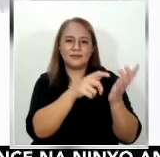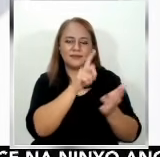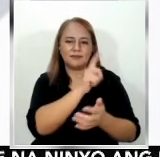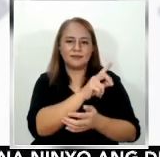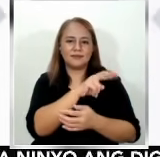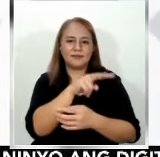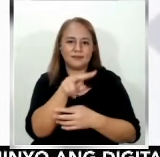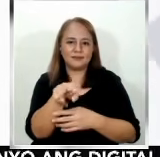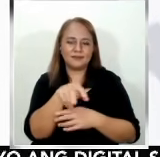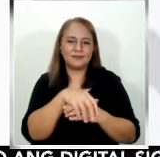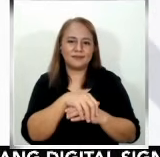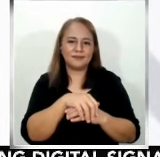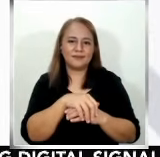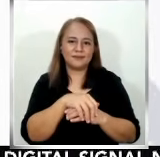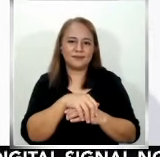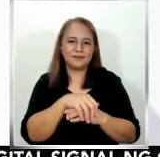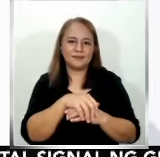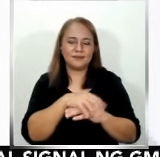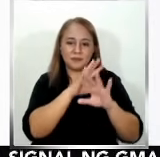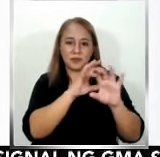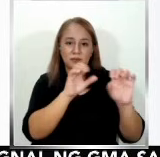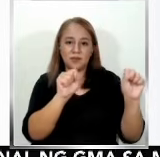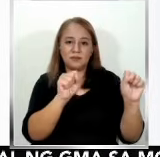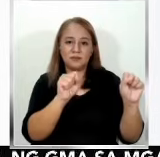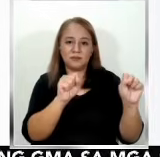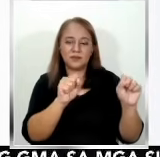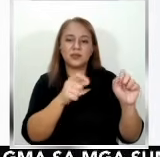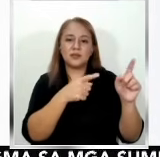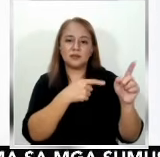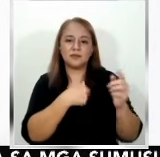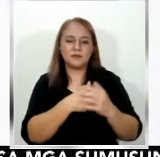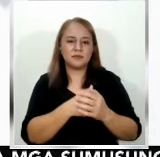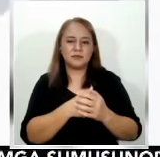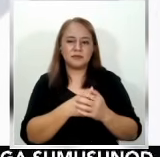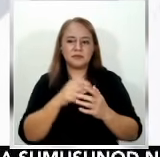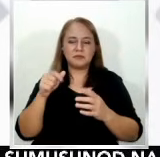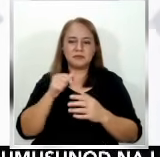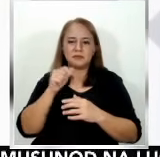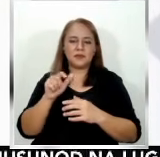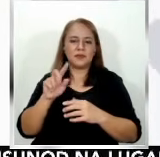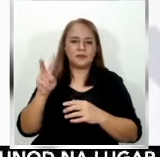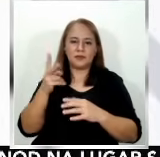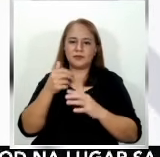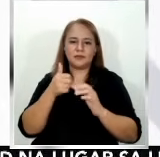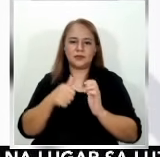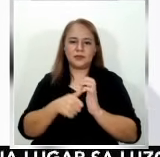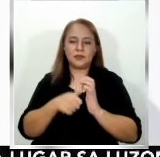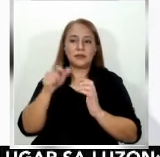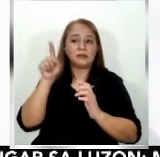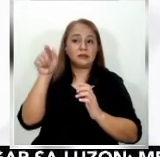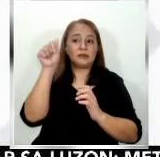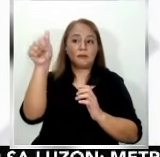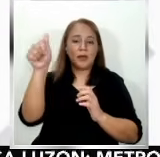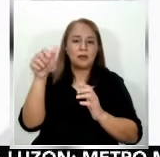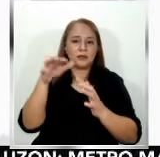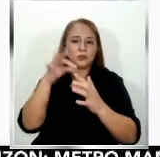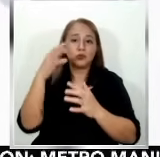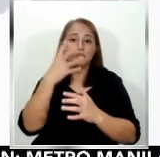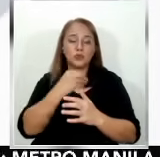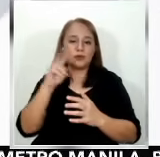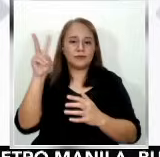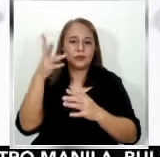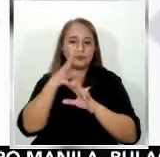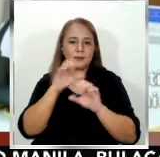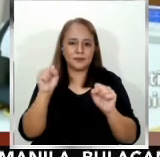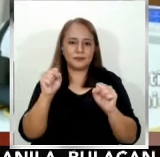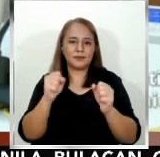pagka-presidente, ay siya yung maninidi ng kanyang mga PC. Yan ang words na lang na narinig ko kagabi.